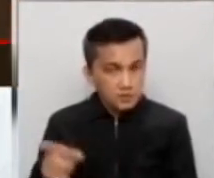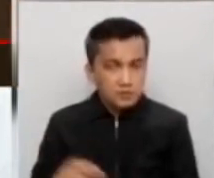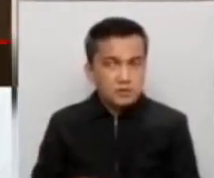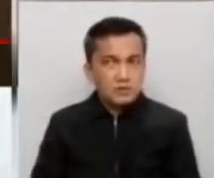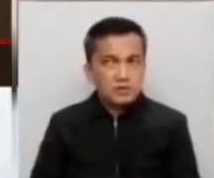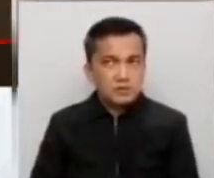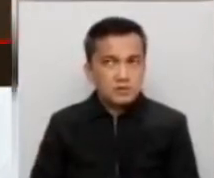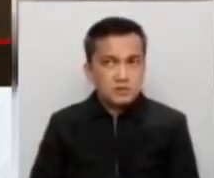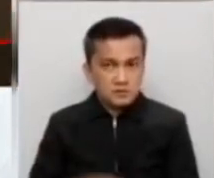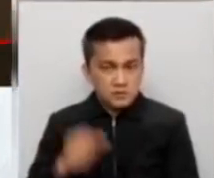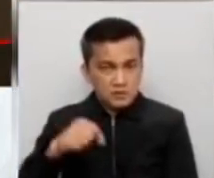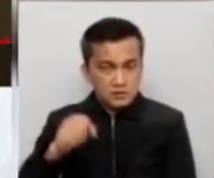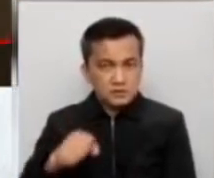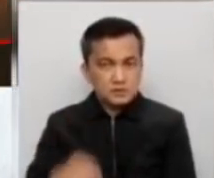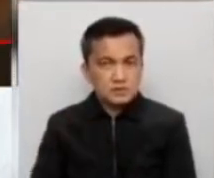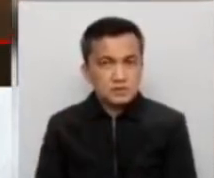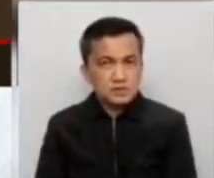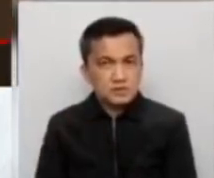guruyo din ako.